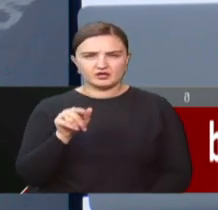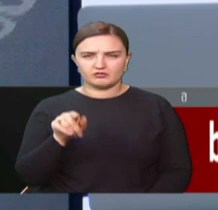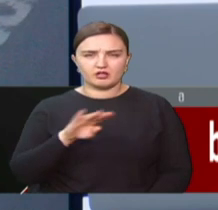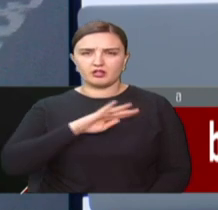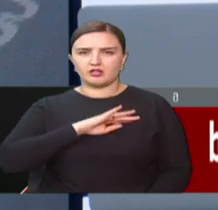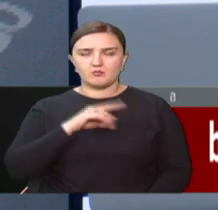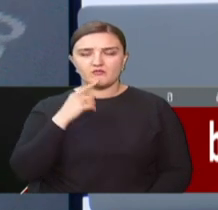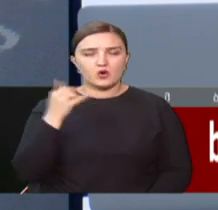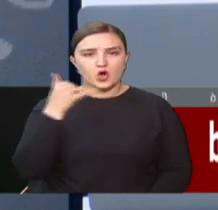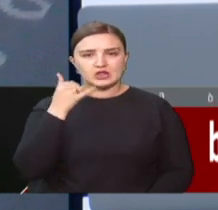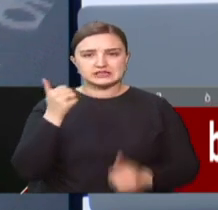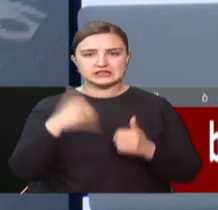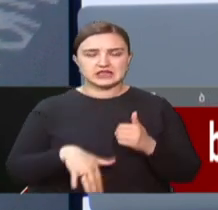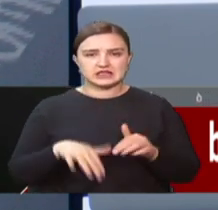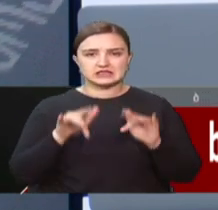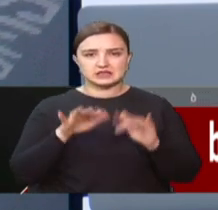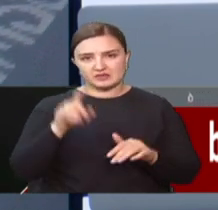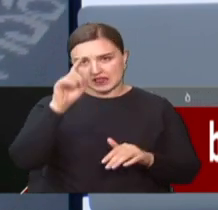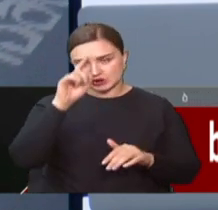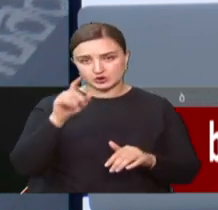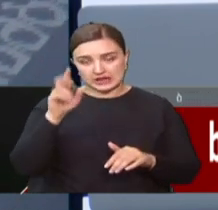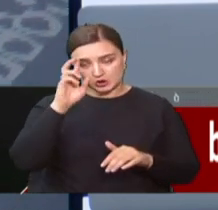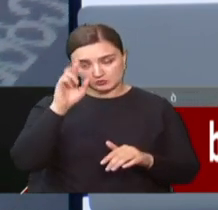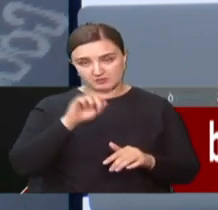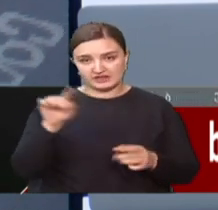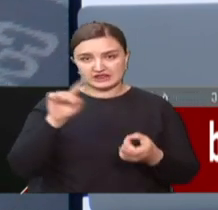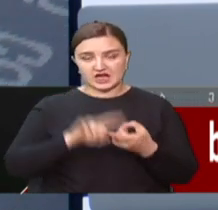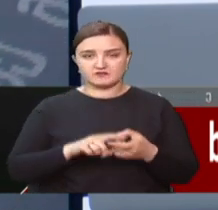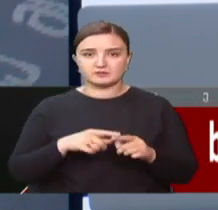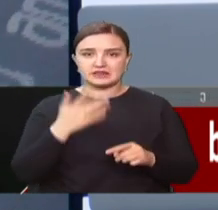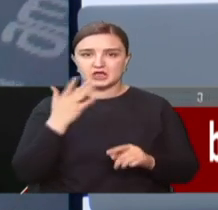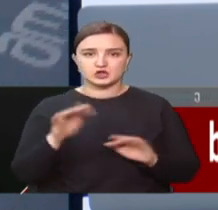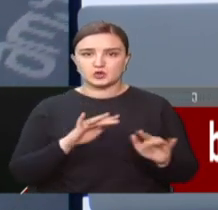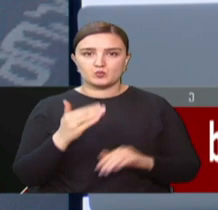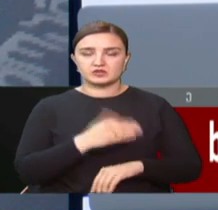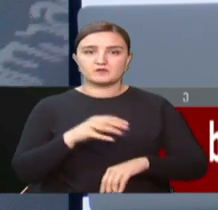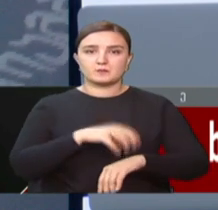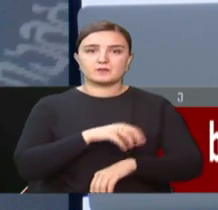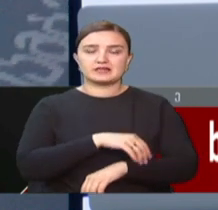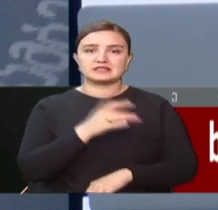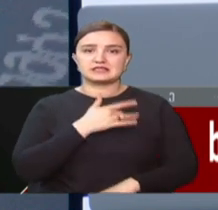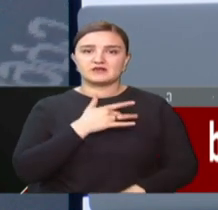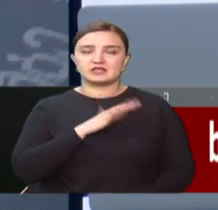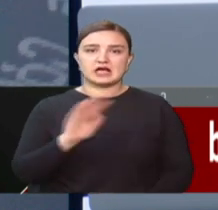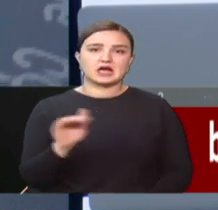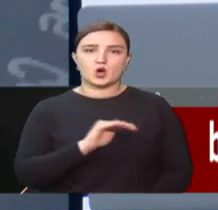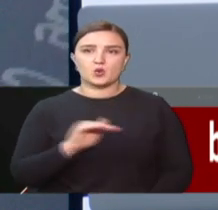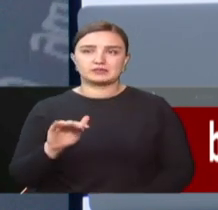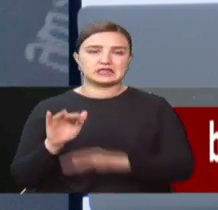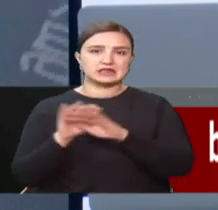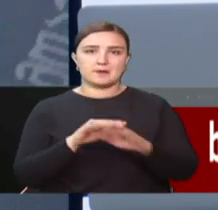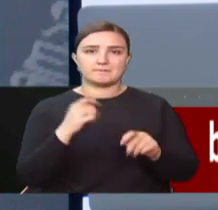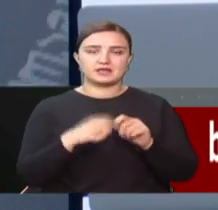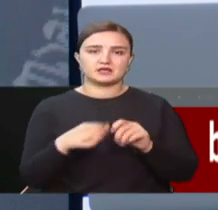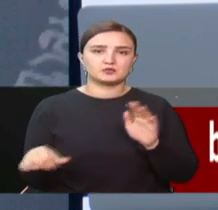წოდებულ კოლცენტრების საქმის ხელისუფლებასთან დაკავშირებას ცდილობს ნაციონალური მოძრაობაა, პარტია, რომლის სავარაუდო არაფორმალურ დამფინანსებლად და